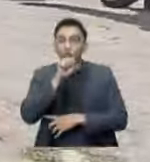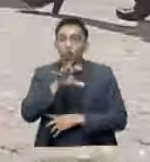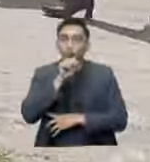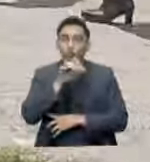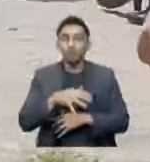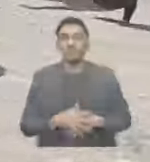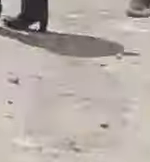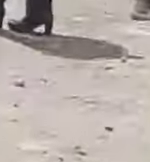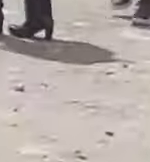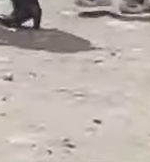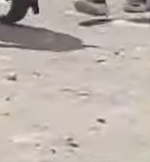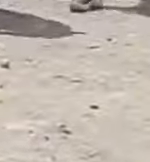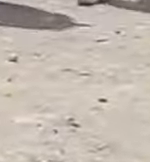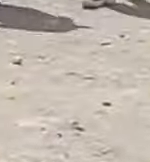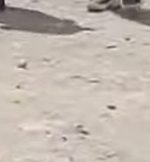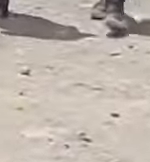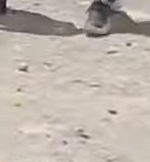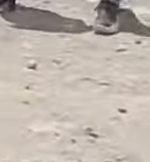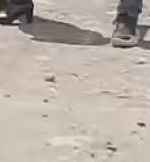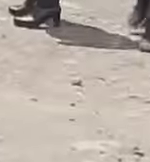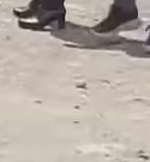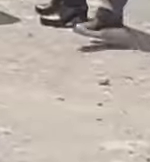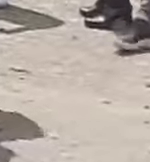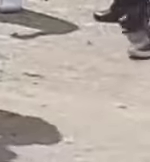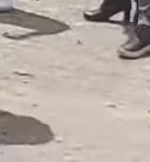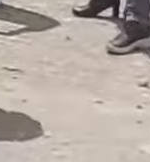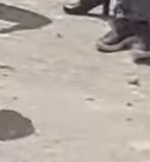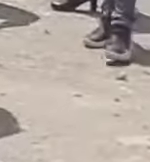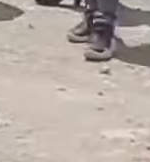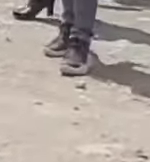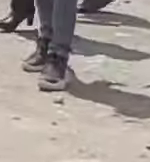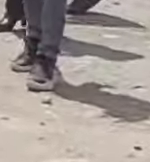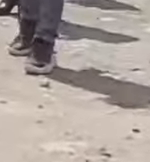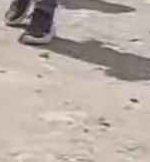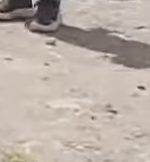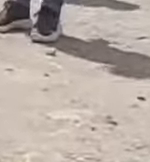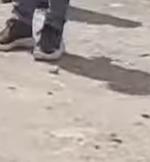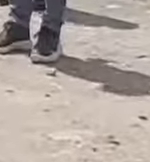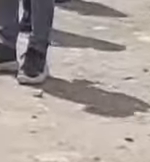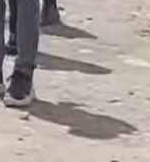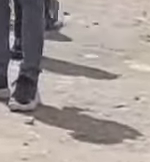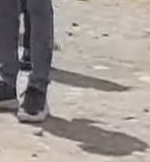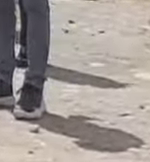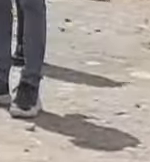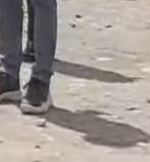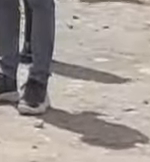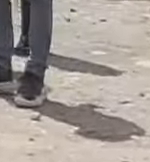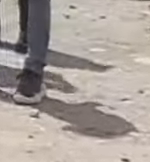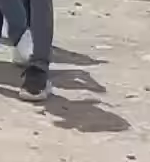tahun, keponakannya. Polisi mengawal ketat jalannya rekonstruksi yang digelar di halaman Mapores Bolaang, Mongondo